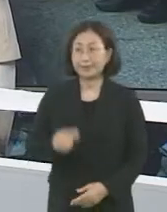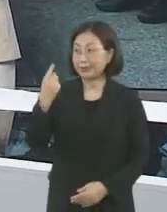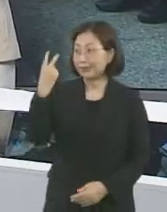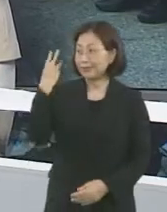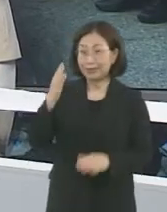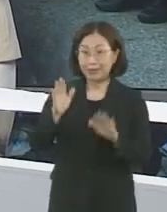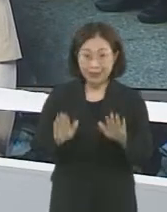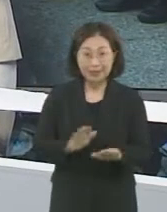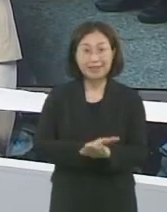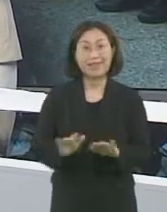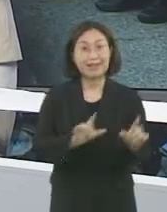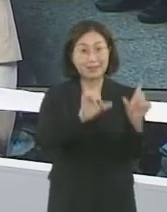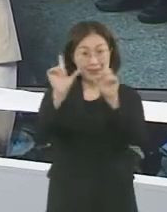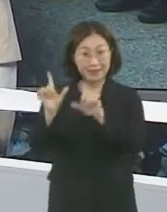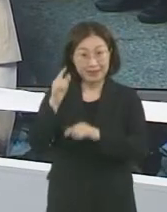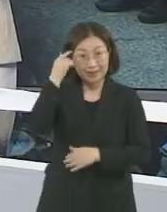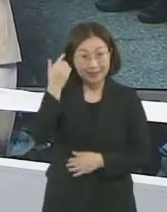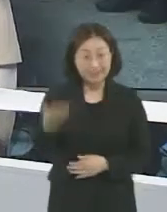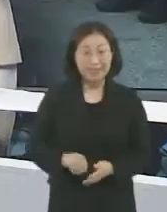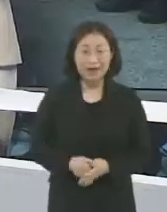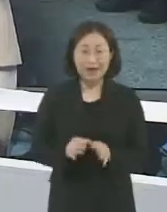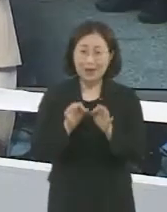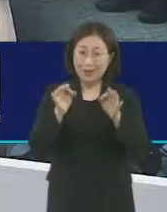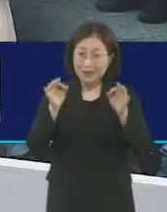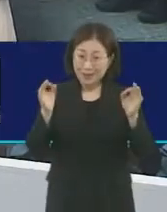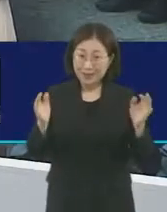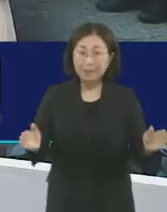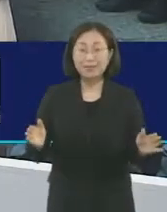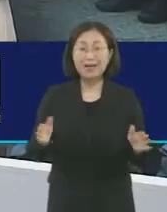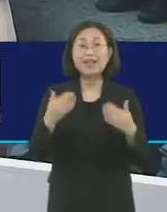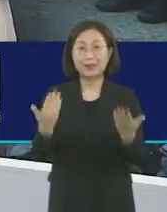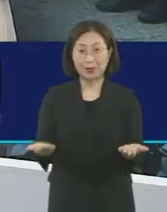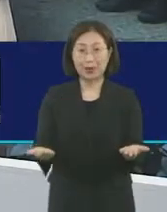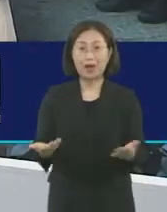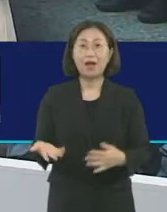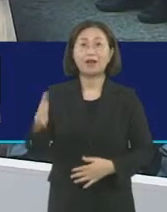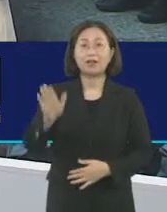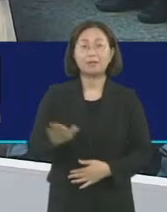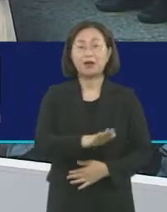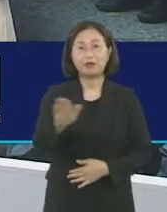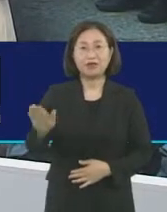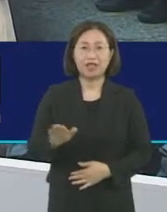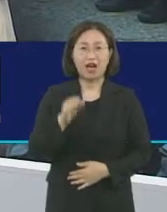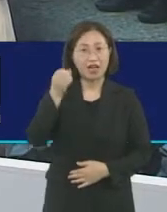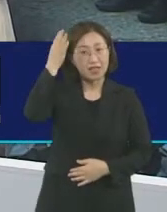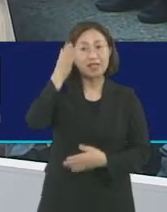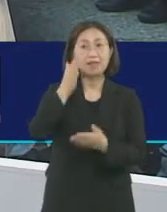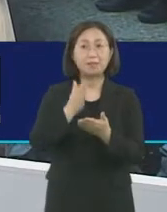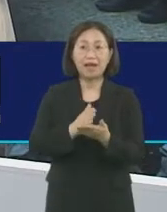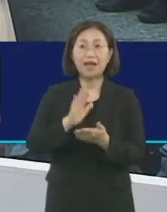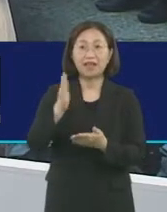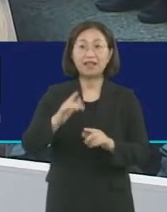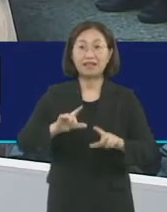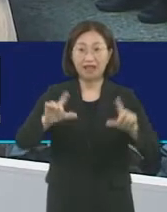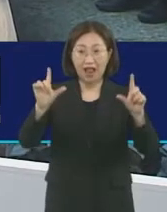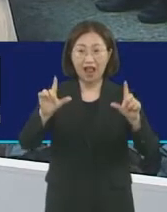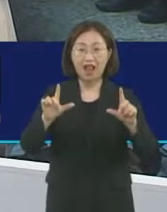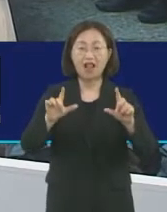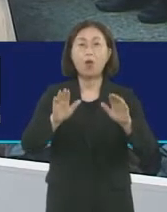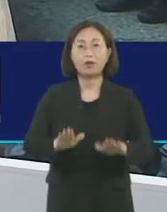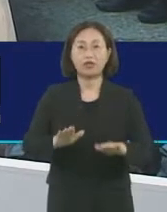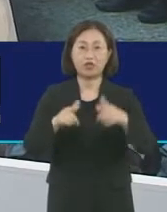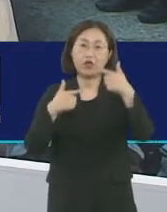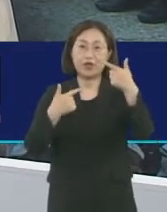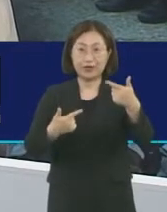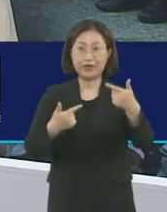연휴 잘 보내셨습니까? 이 모처럼의 연휴지만 우리가 결코 잊지 말아야 하는 날이 오늘, 바로 67회째를 맞는